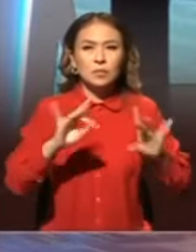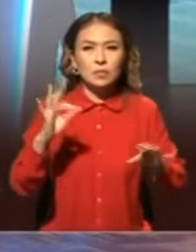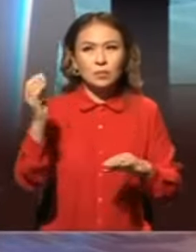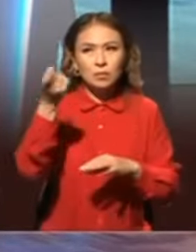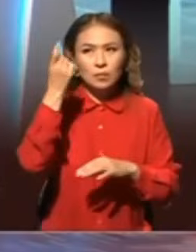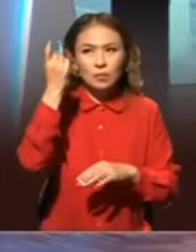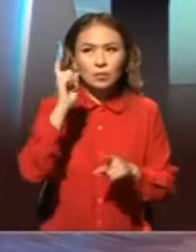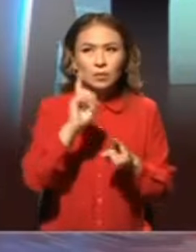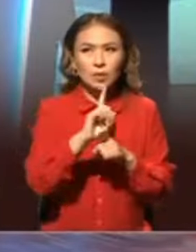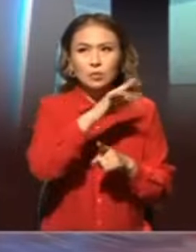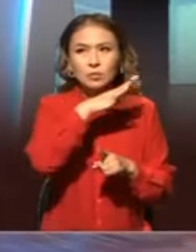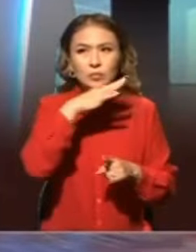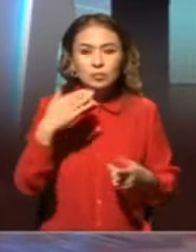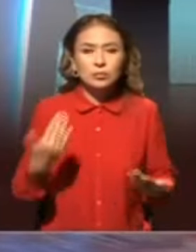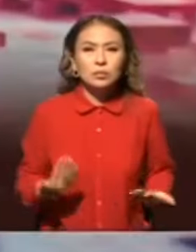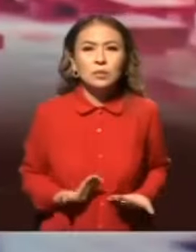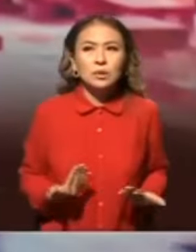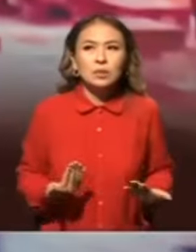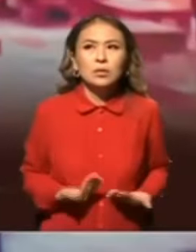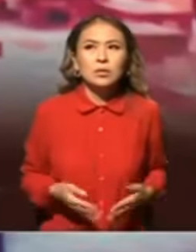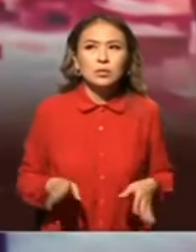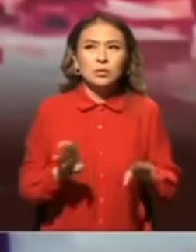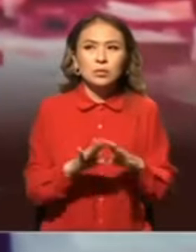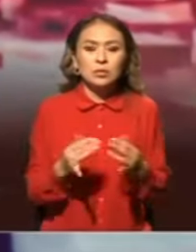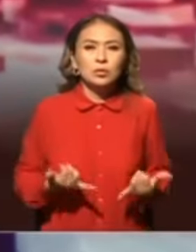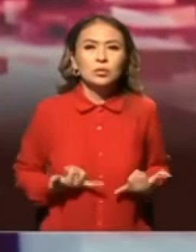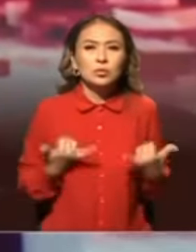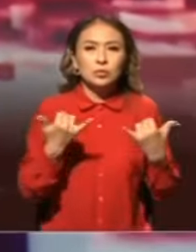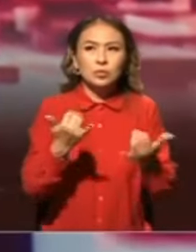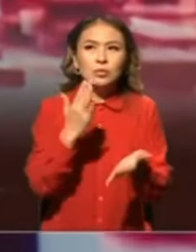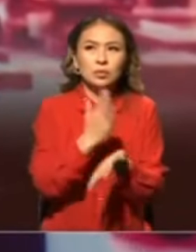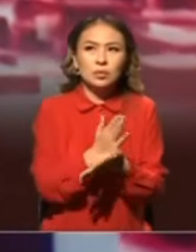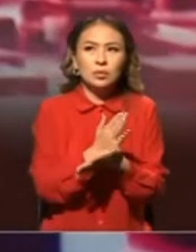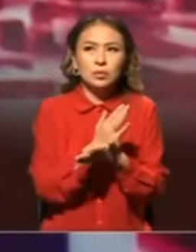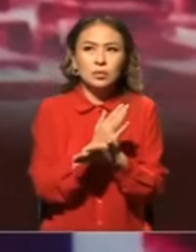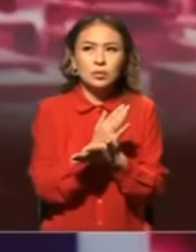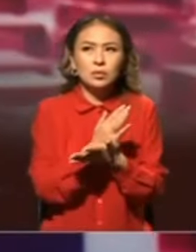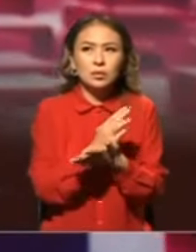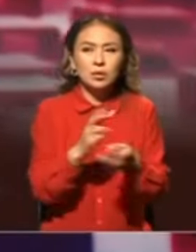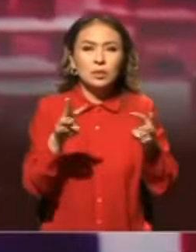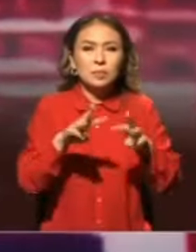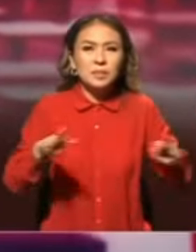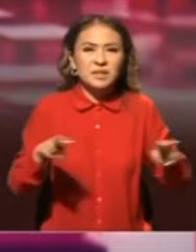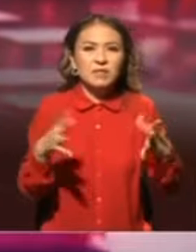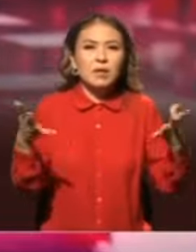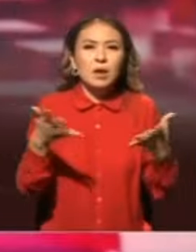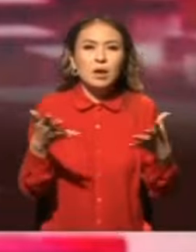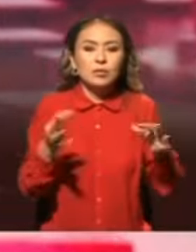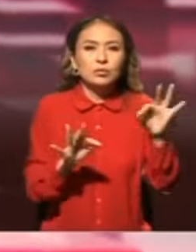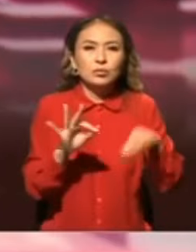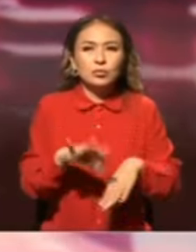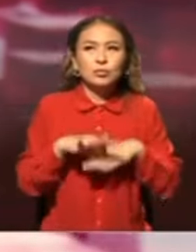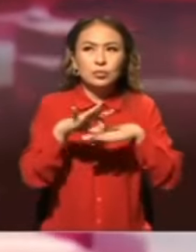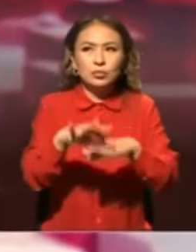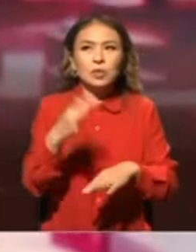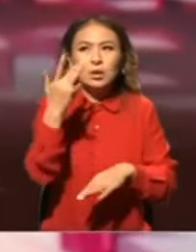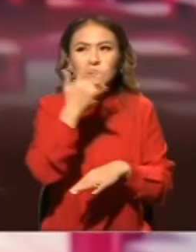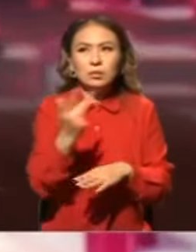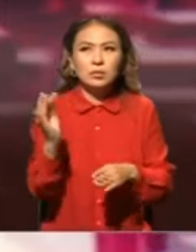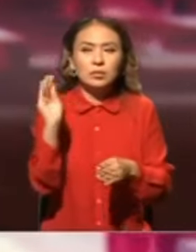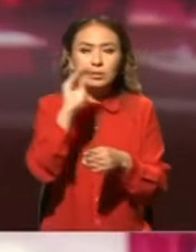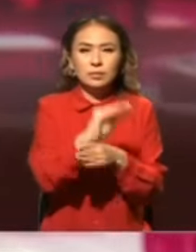ретінде, өңірде көріп жүрген шаруа ретінде қандай ұсыныстары бар? Немесе мынау министрліктің қандай да бір жүргізіліп жатқан